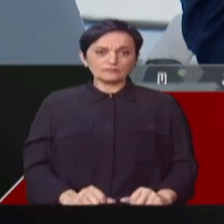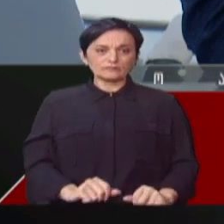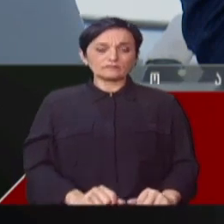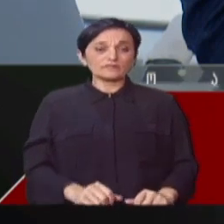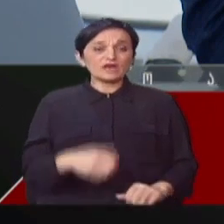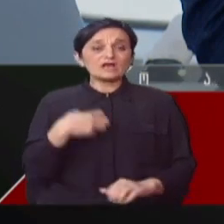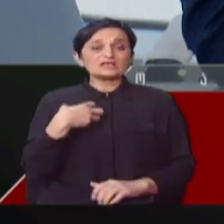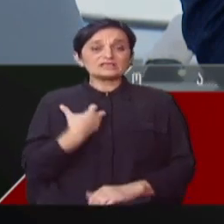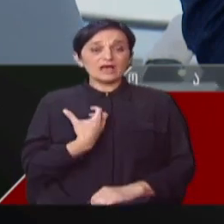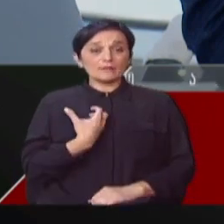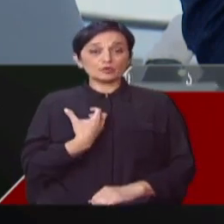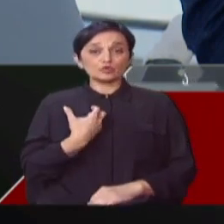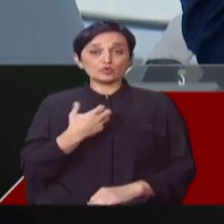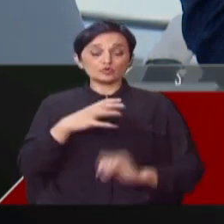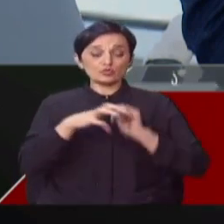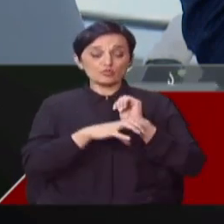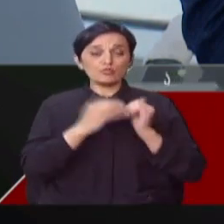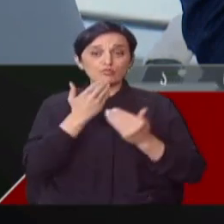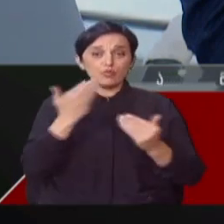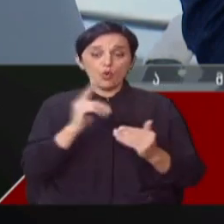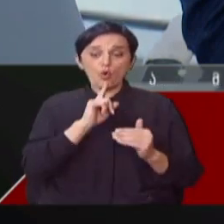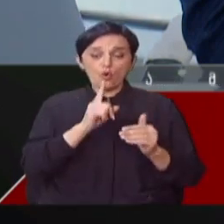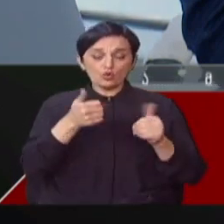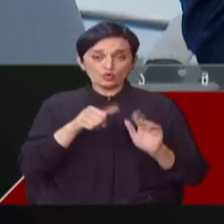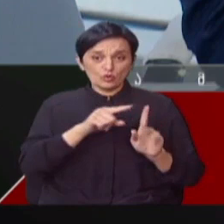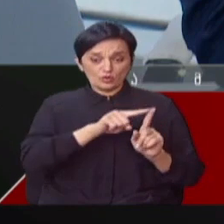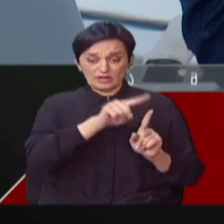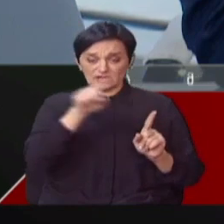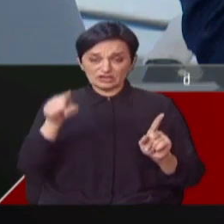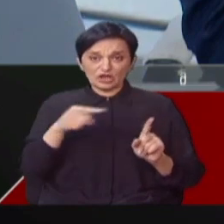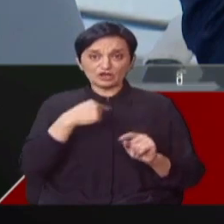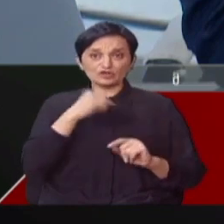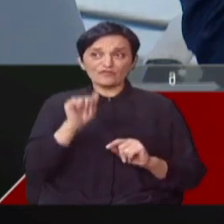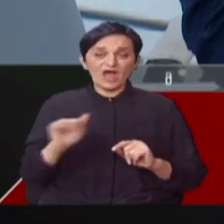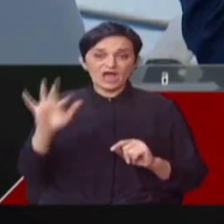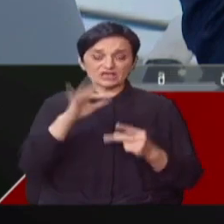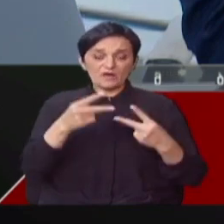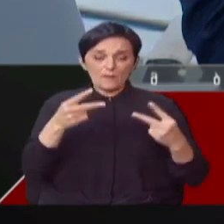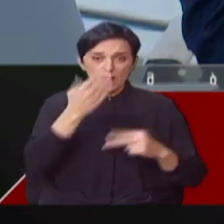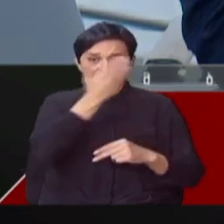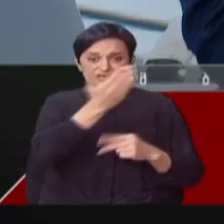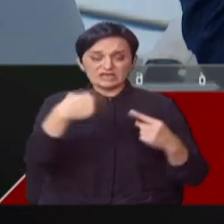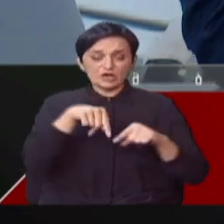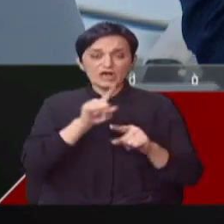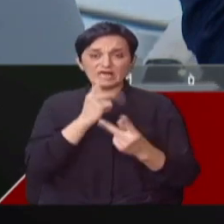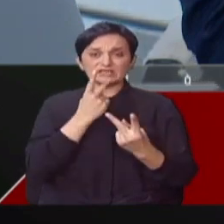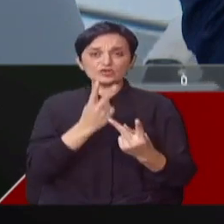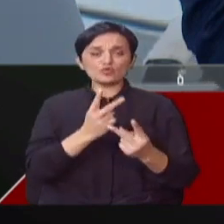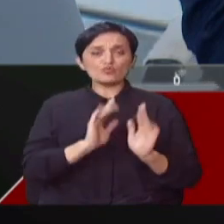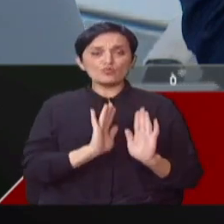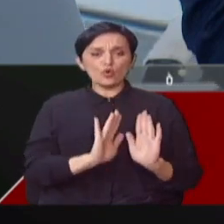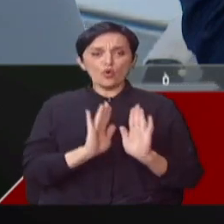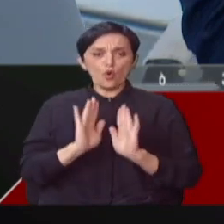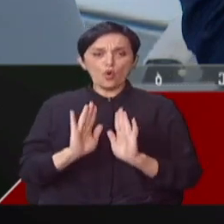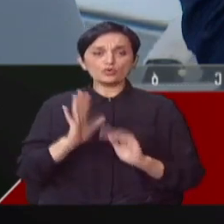Sancu Haruan, Magram Bolot, el s-a adnahevar și Helma s-a zugaduibam, ce nu m-a dat să-l apară la partenerul Maracihiles, este un holodam